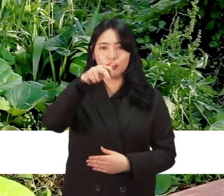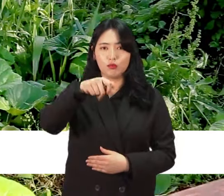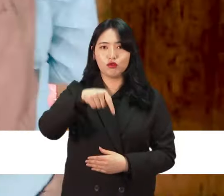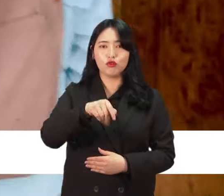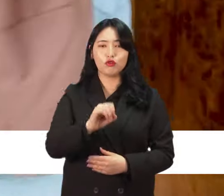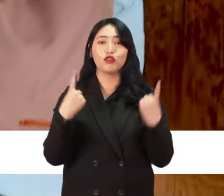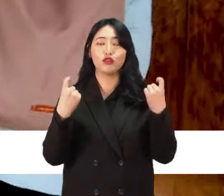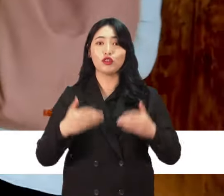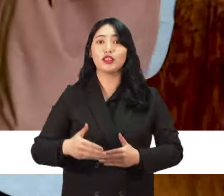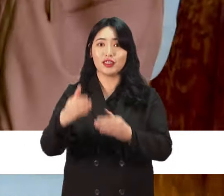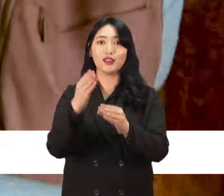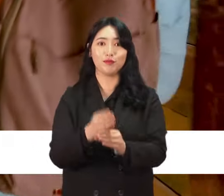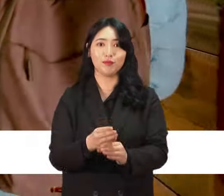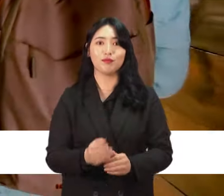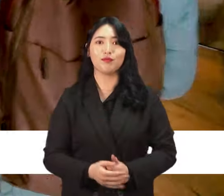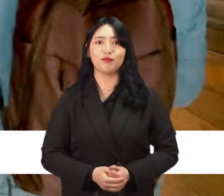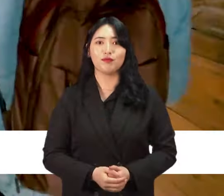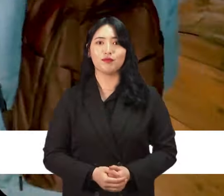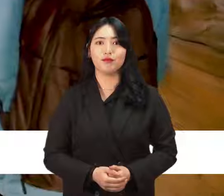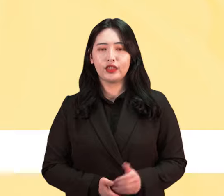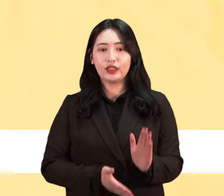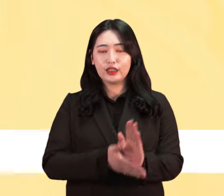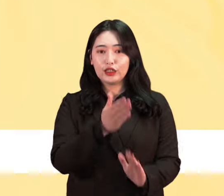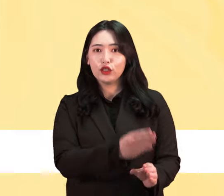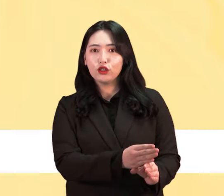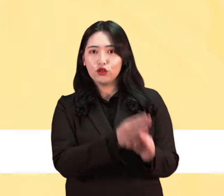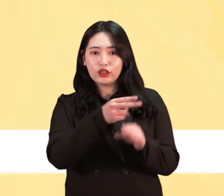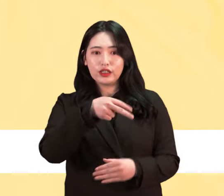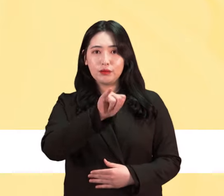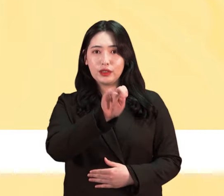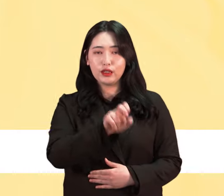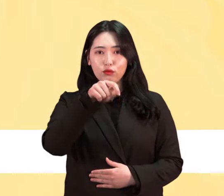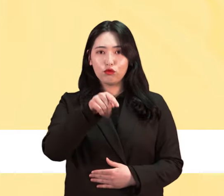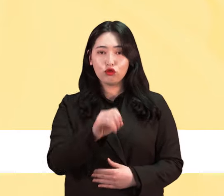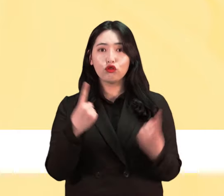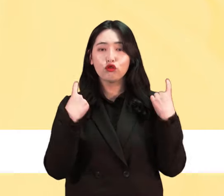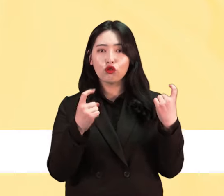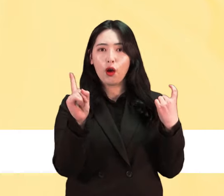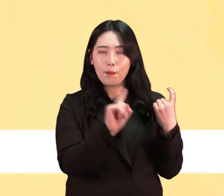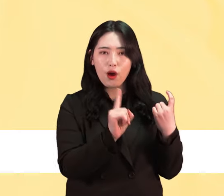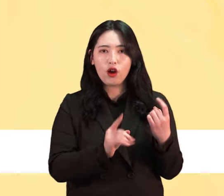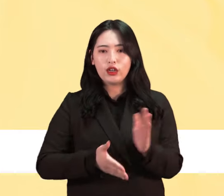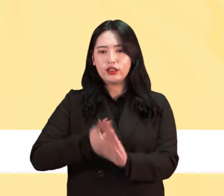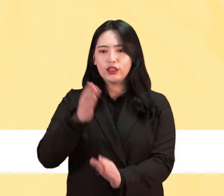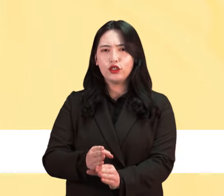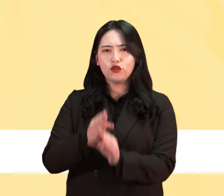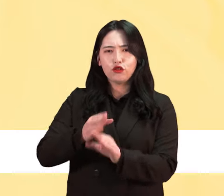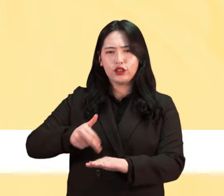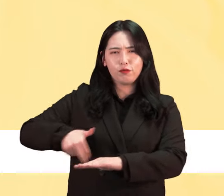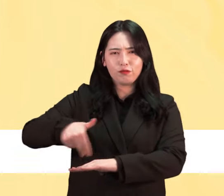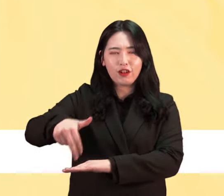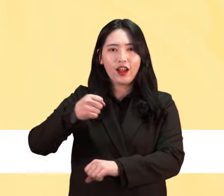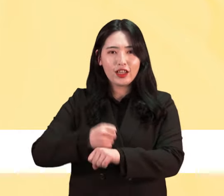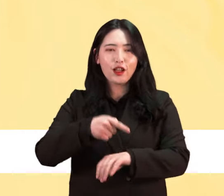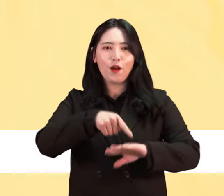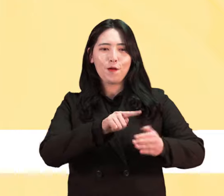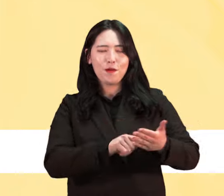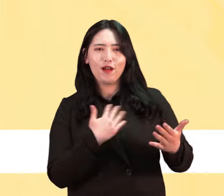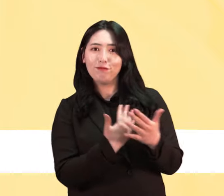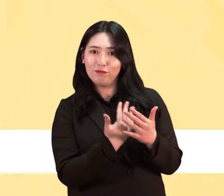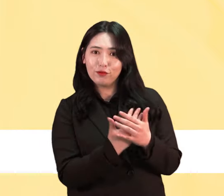투어를 진행하고 있답니다 원 도 심 심 콩두 어는 제 주세요 원도심 이 걸으며 마음